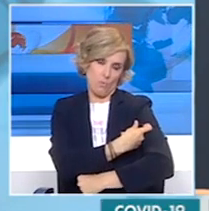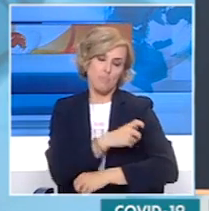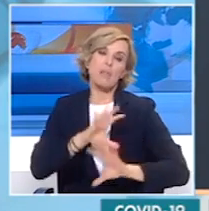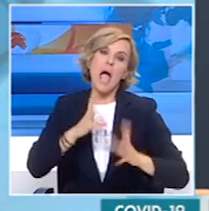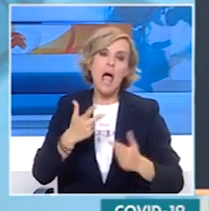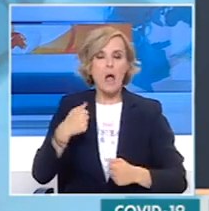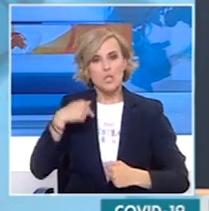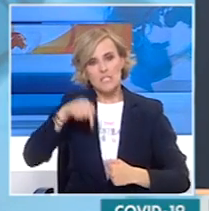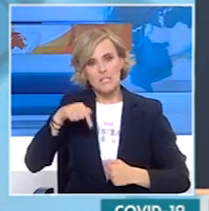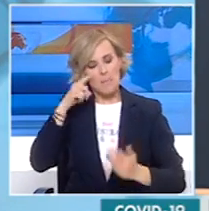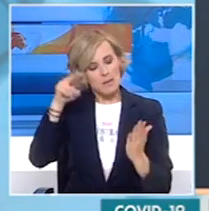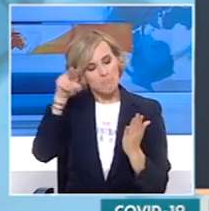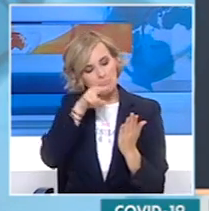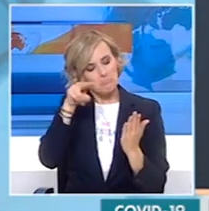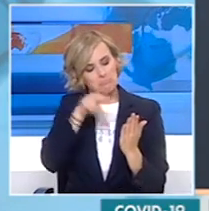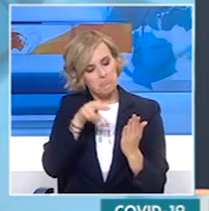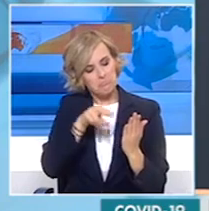κάτι διάβαζα ότι μια ομάδα στην